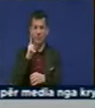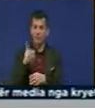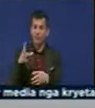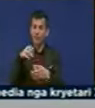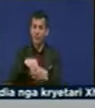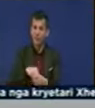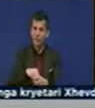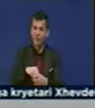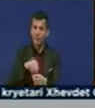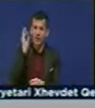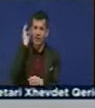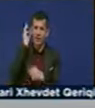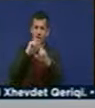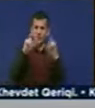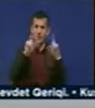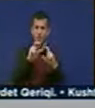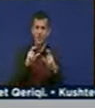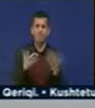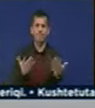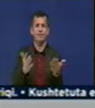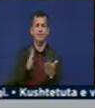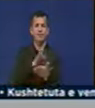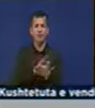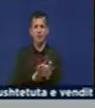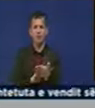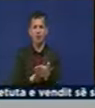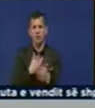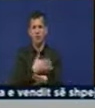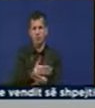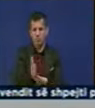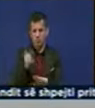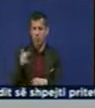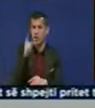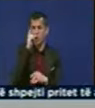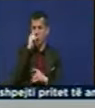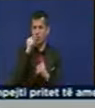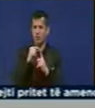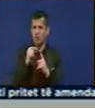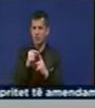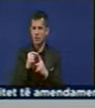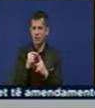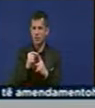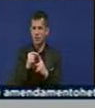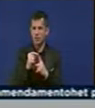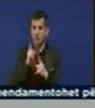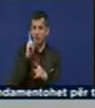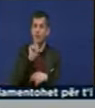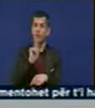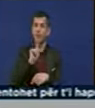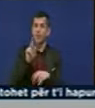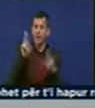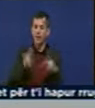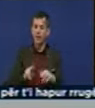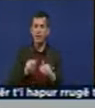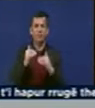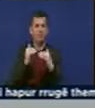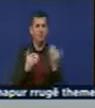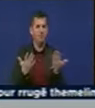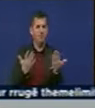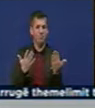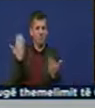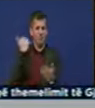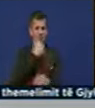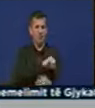në për institucione, për fat të keq, ka filluar me vonesë në Komunë të Preshevës, por jo vetëm nga padrejtësit ndër